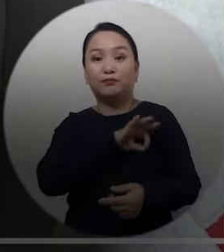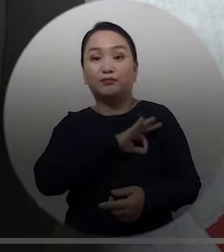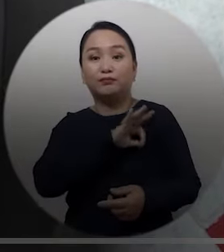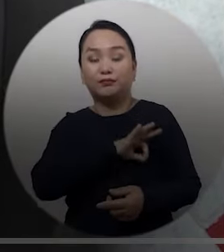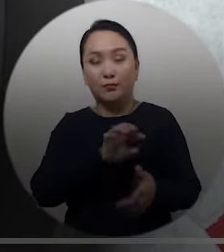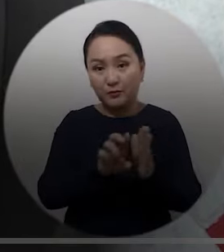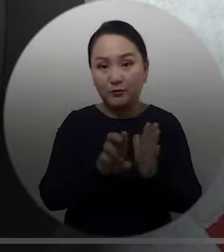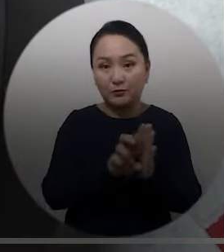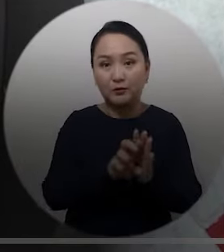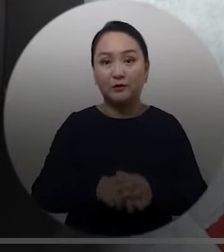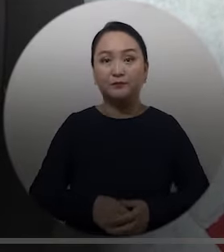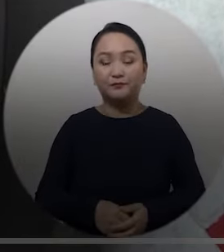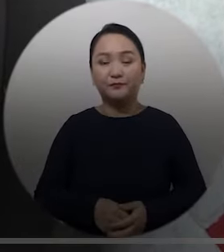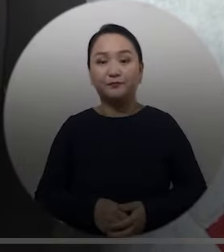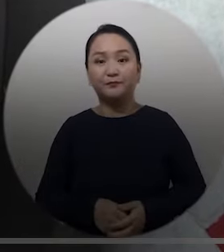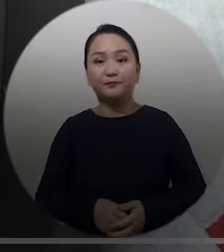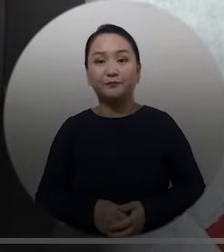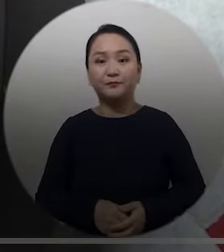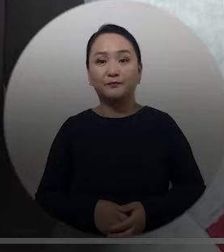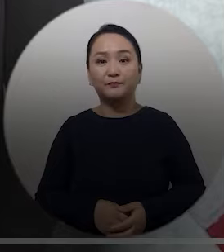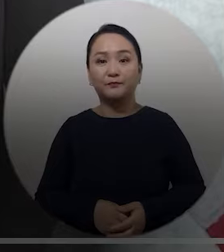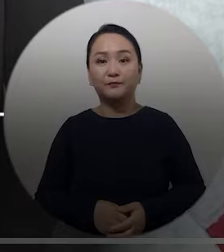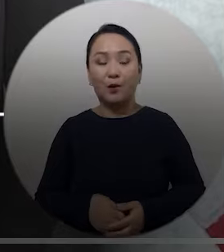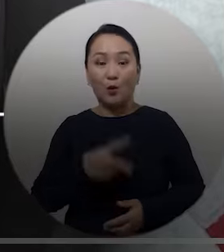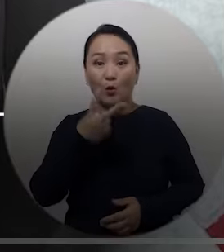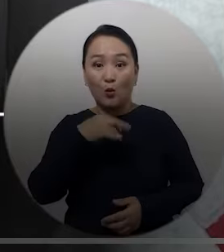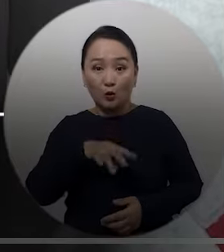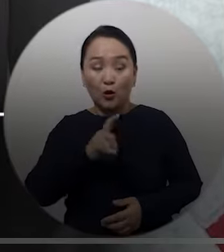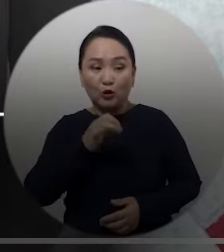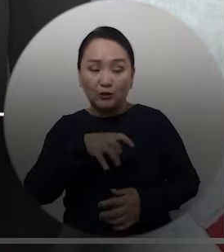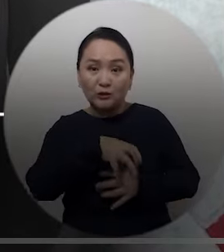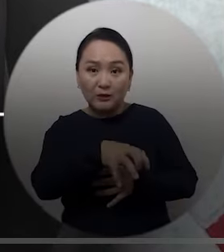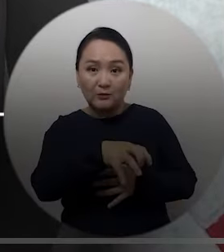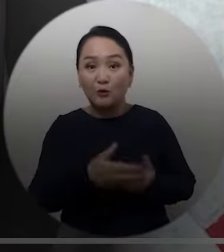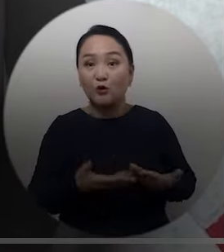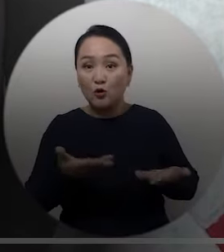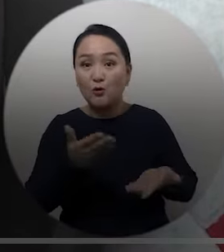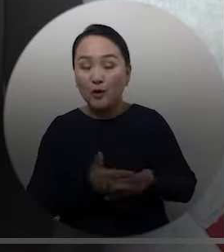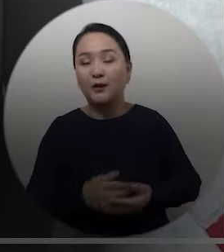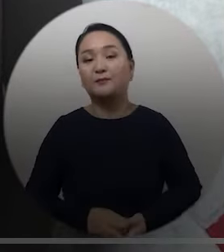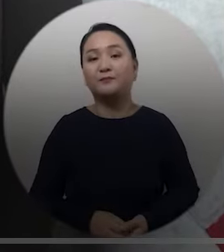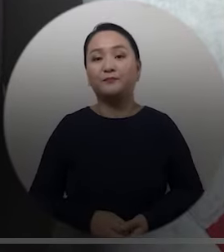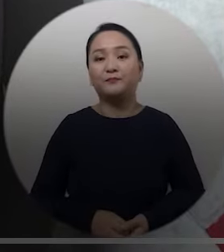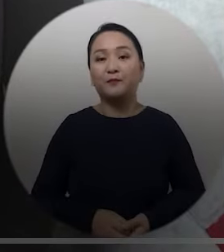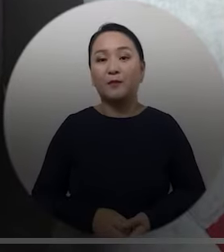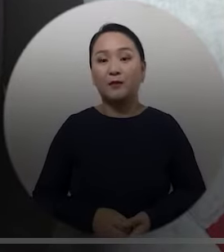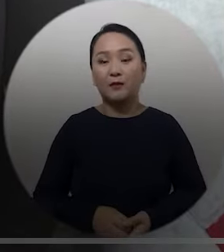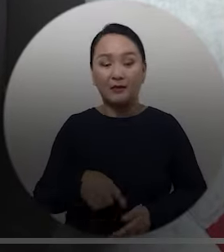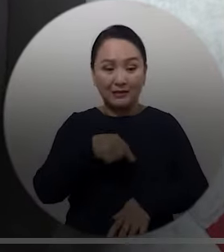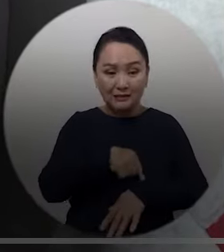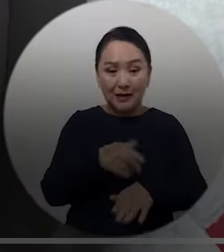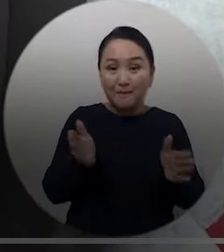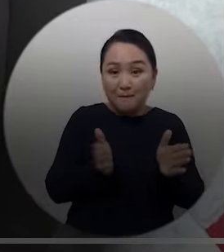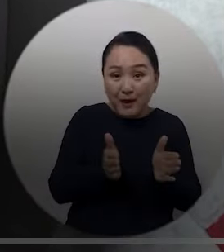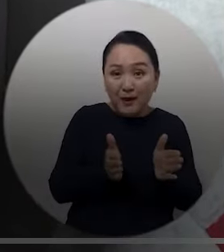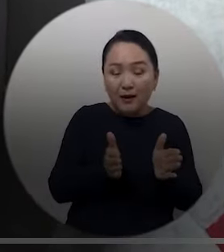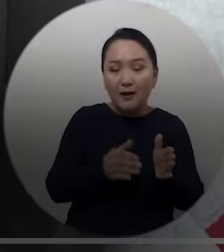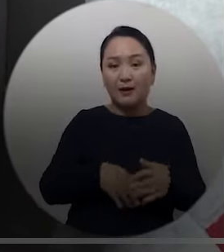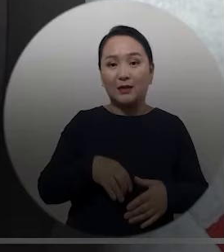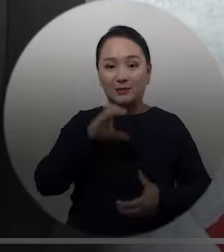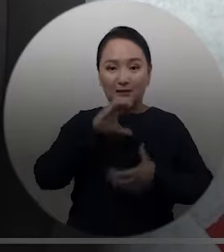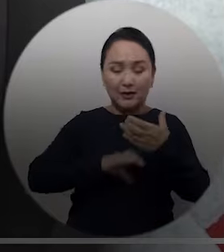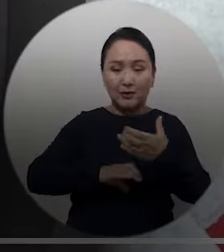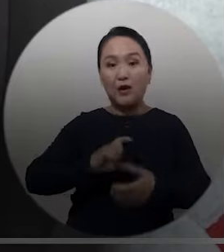одоо ашигтай байрлалд одоо оруулах ийм боломжийг бол үйл хөдлөл хөрөнгөний салбар одоо олгодгоо. Тийм учраас богино хугацаанд